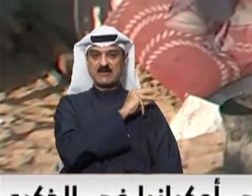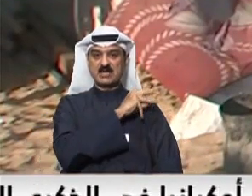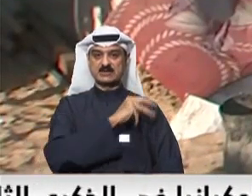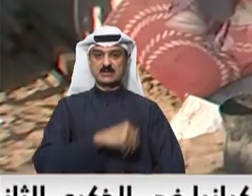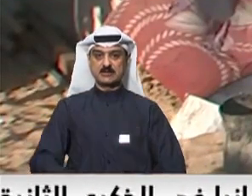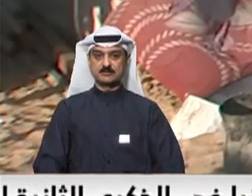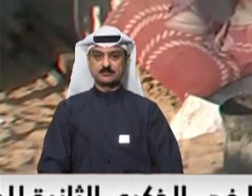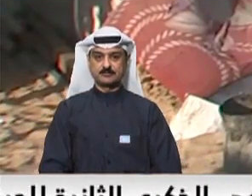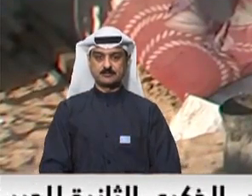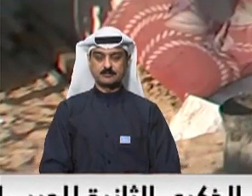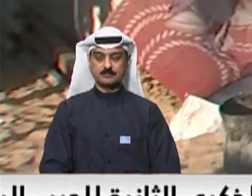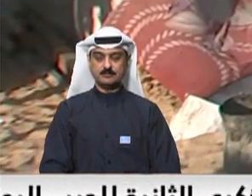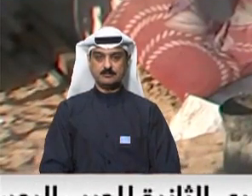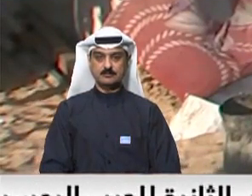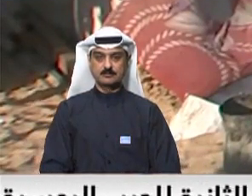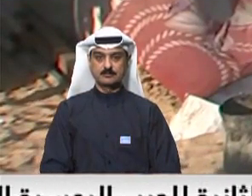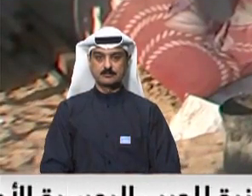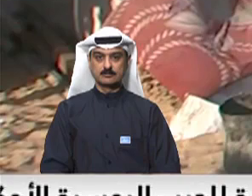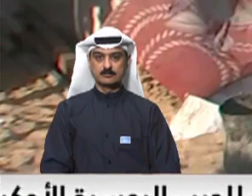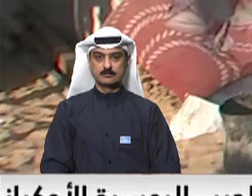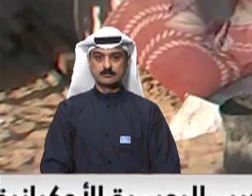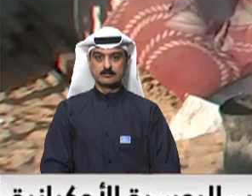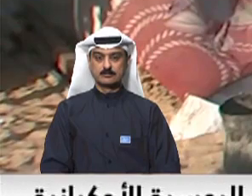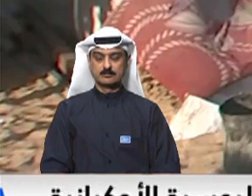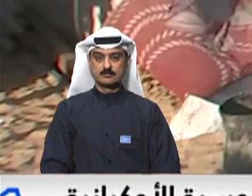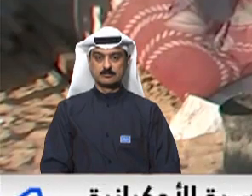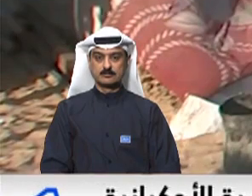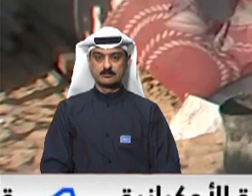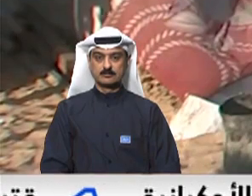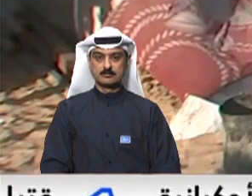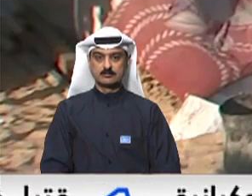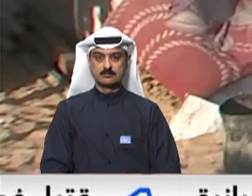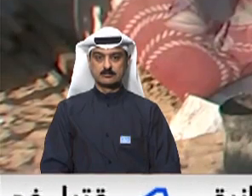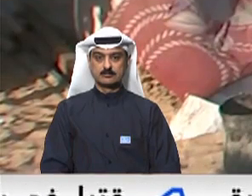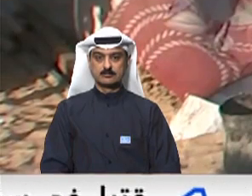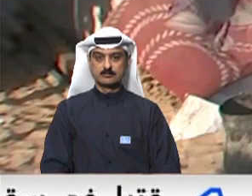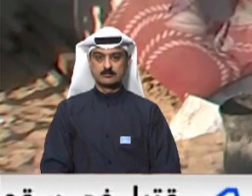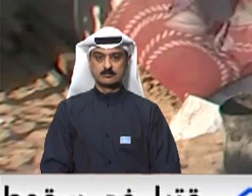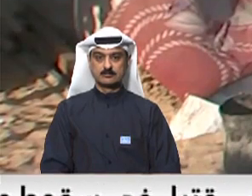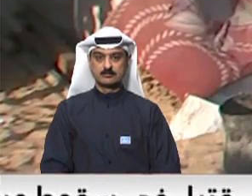من أمام مخيمات اللجوء والنازحين في رفح جنوبي قطاع غزة فلسطين.